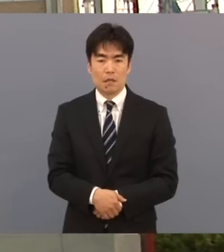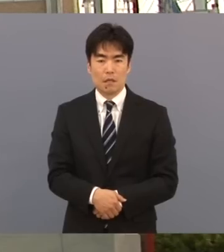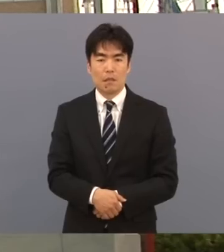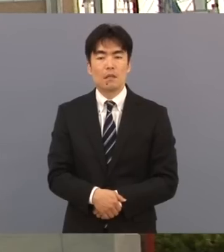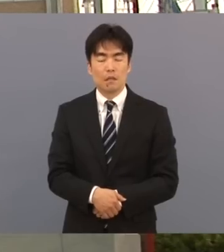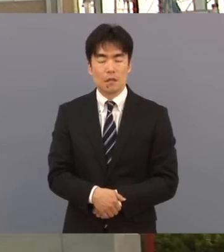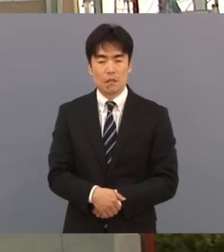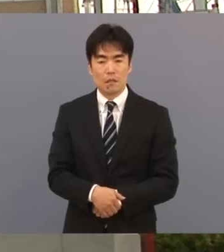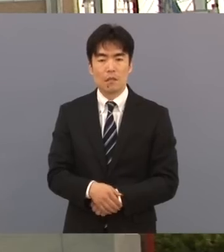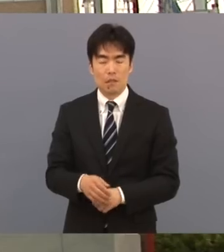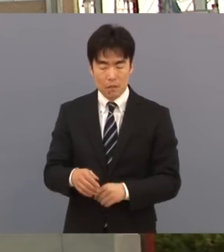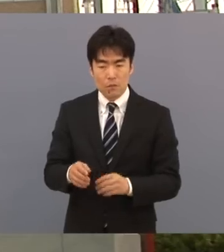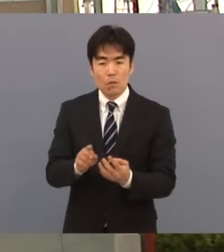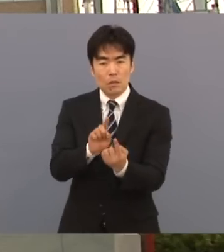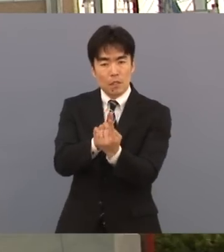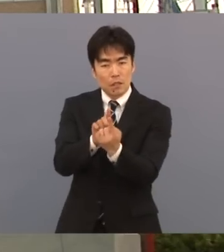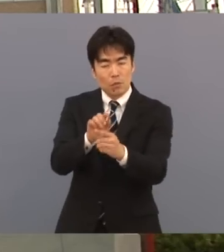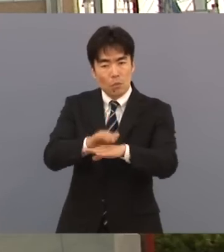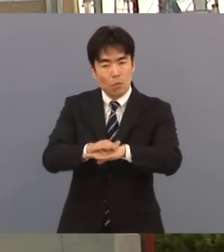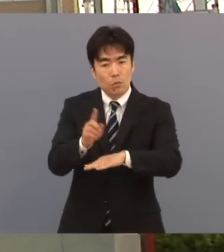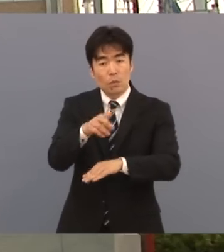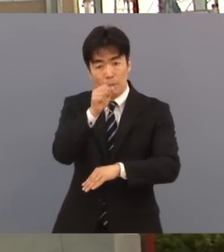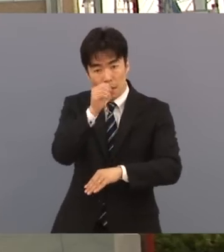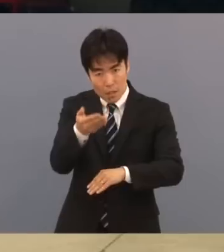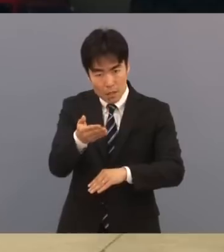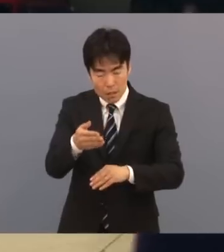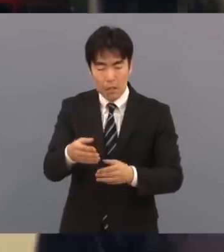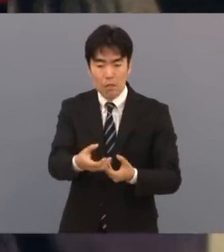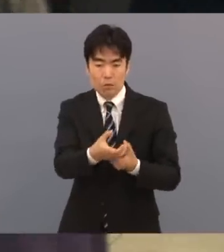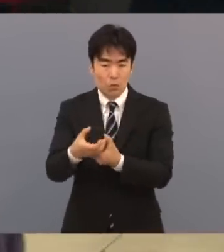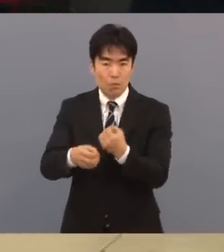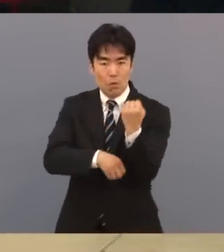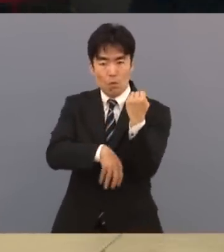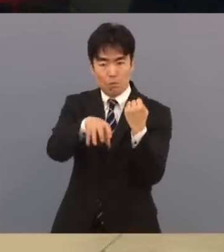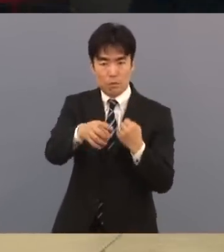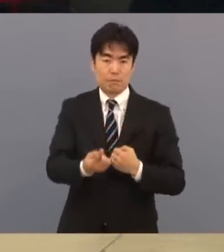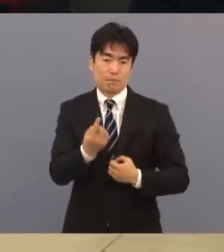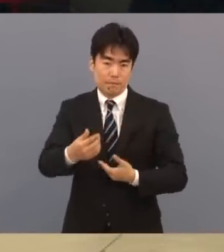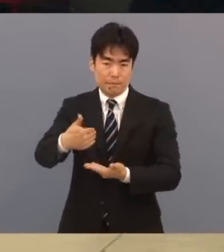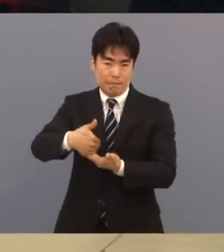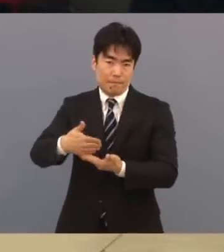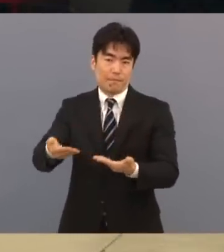放火対策について消防本部でお話を伺ってみました。